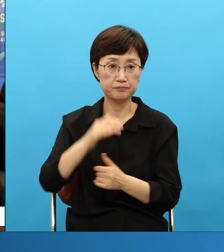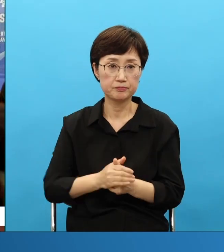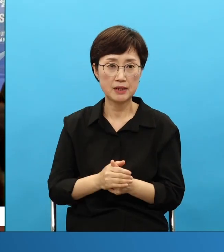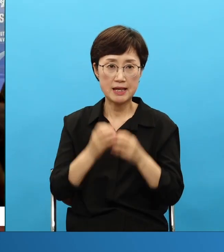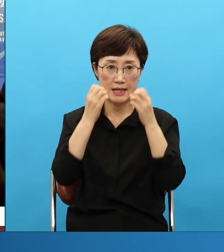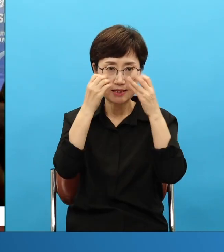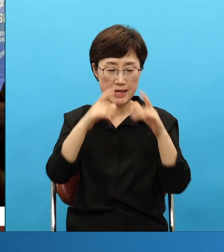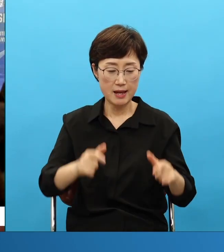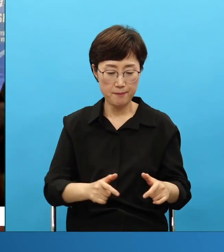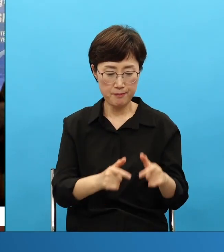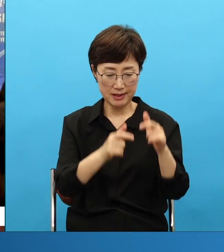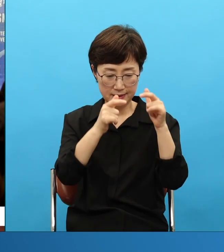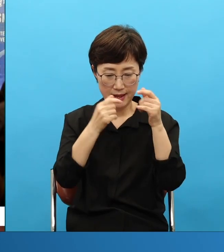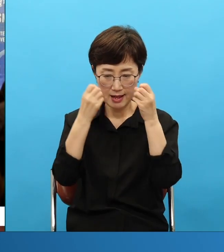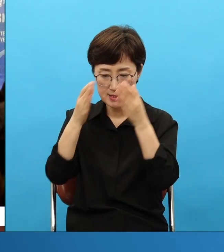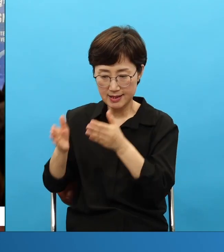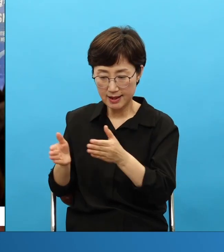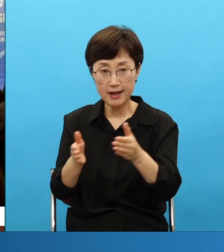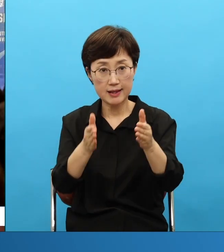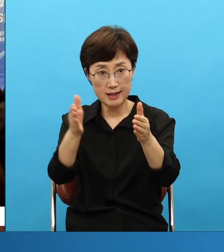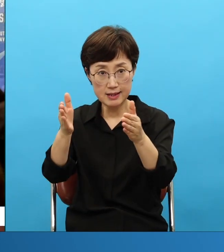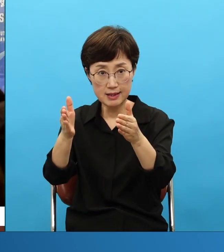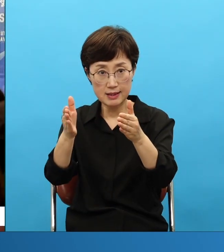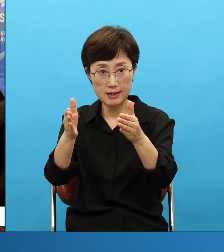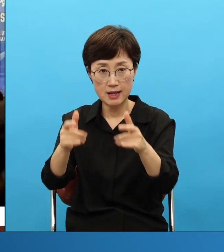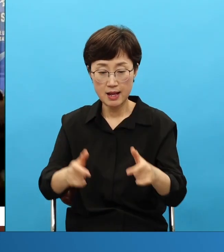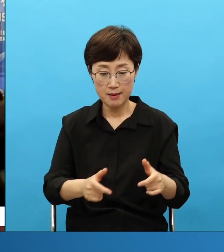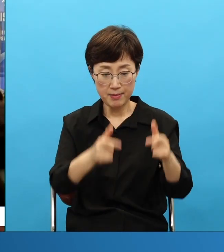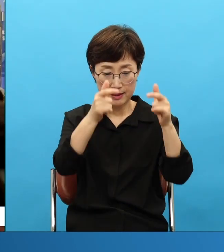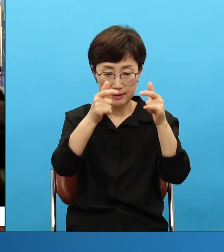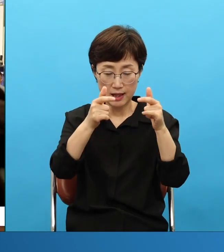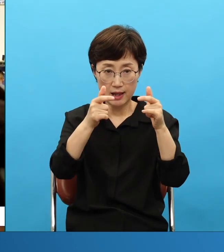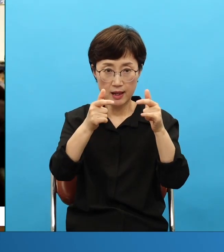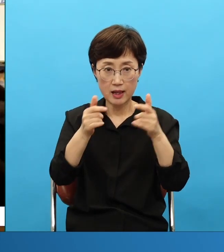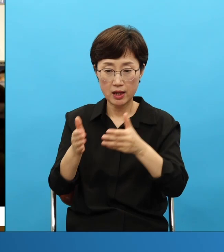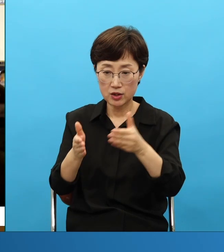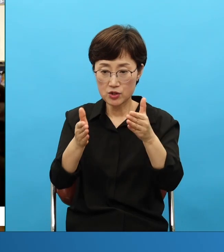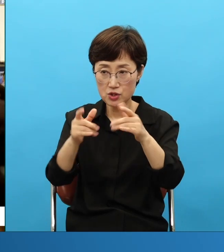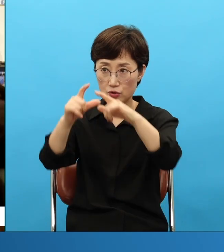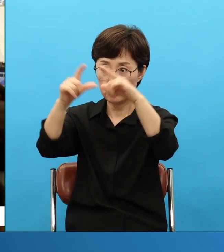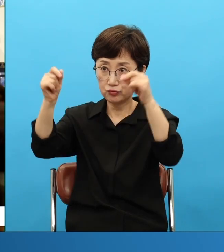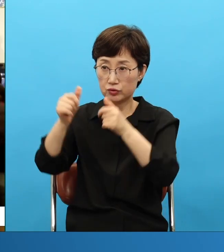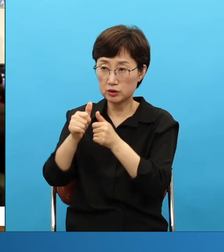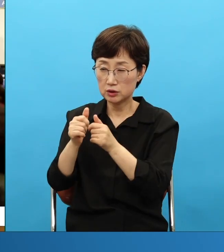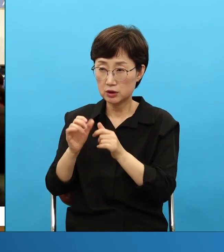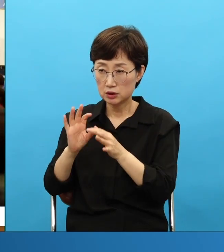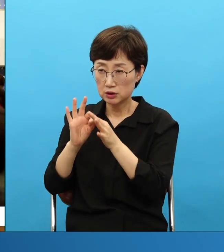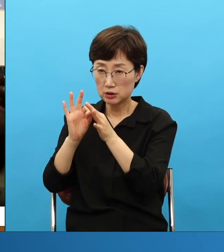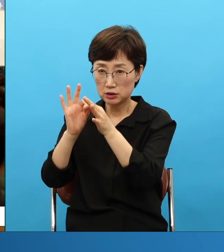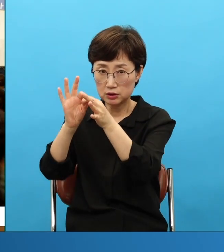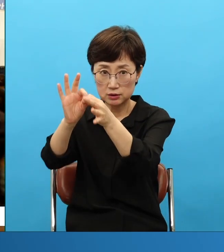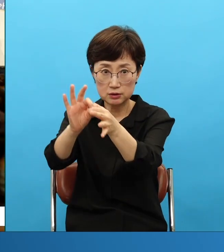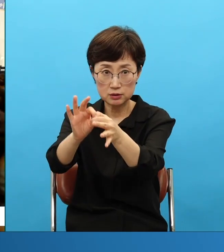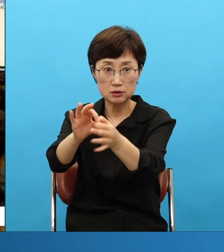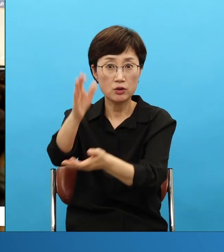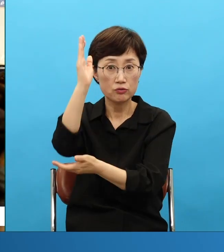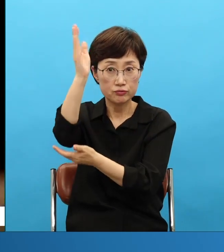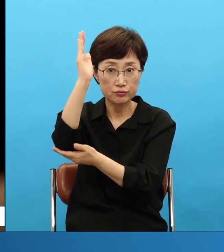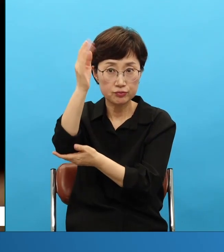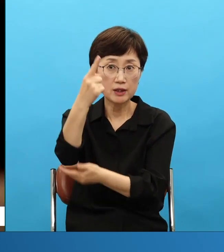망대, 새로운 여정, 망대 여정, 이정표, 지속이란 제목으로 세강의 메시지를